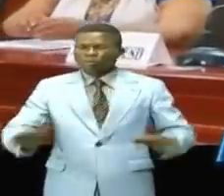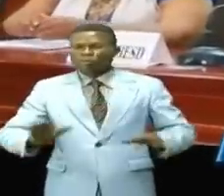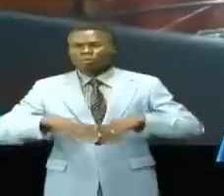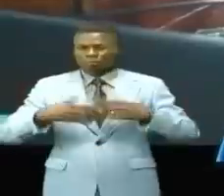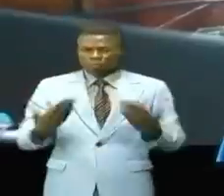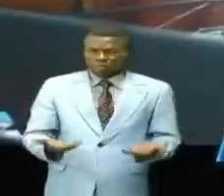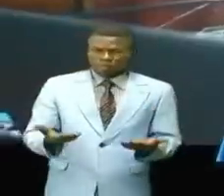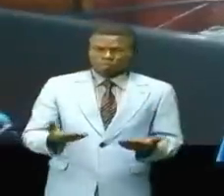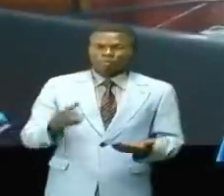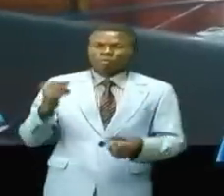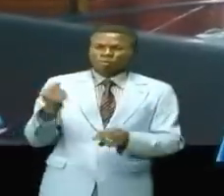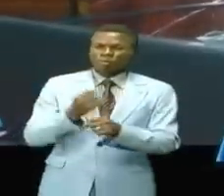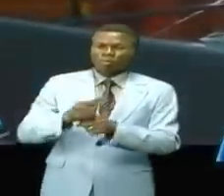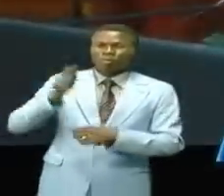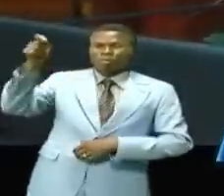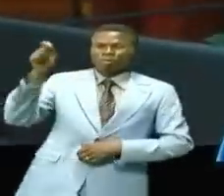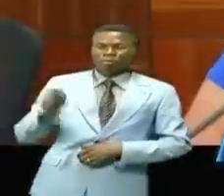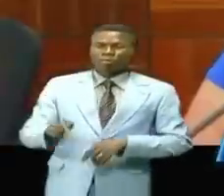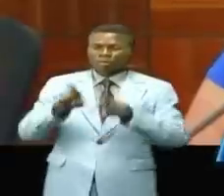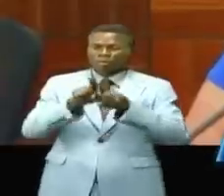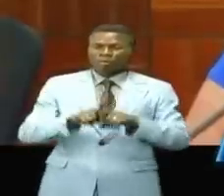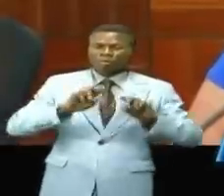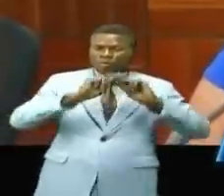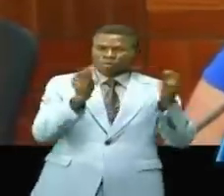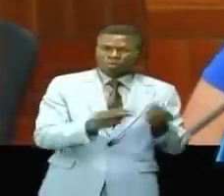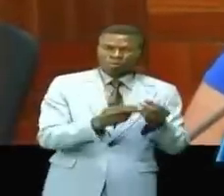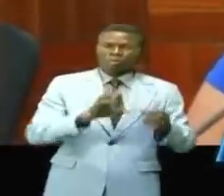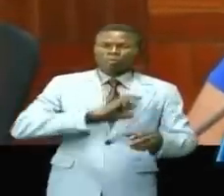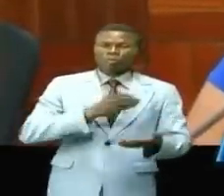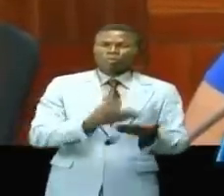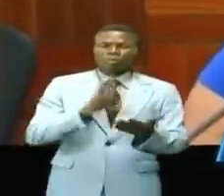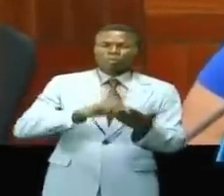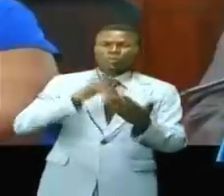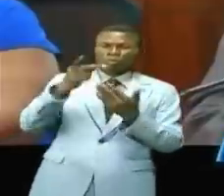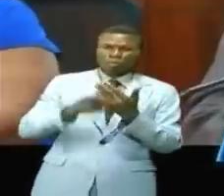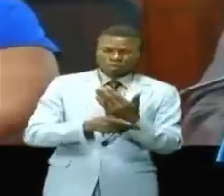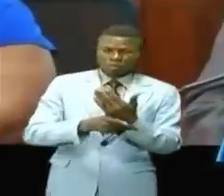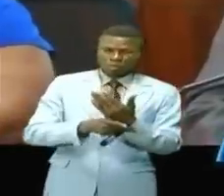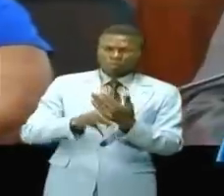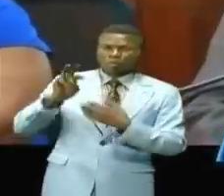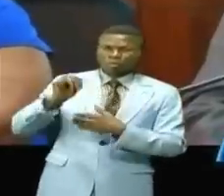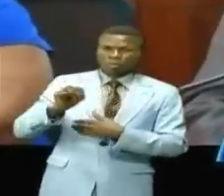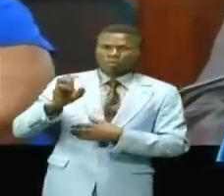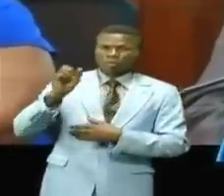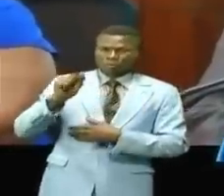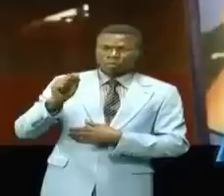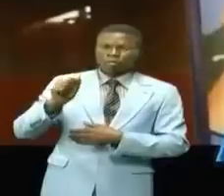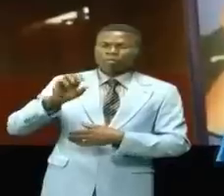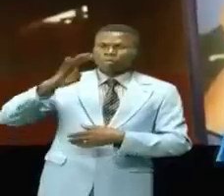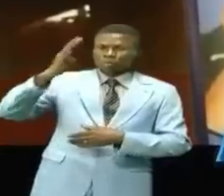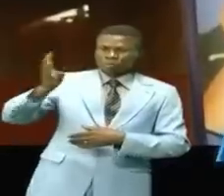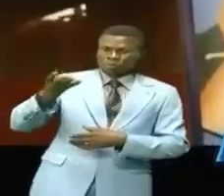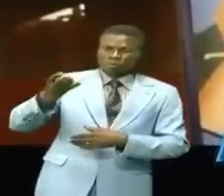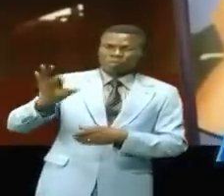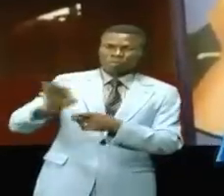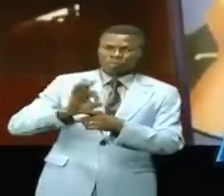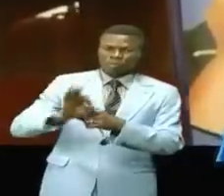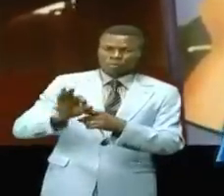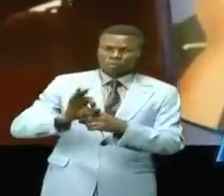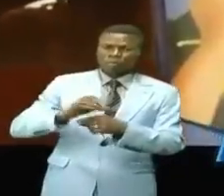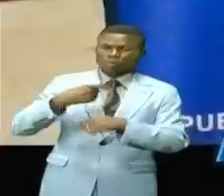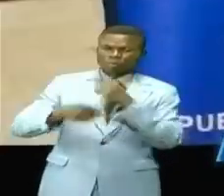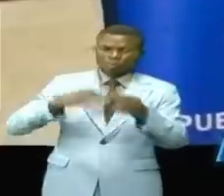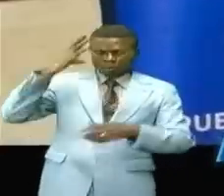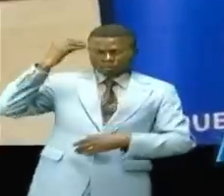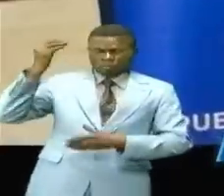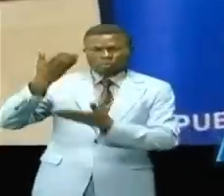de l'administration du personnel ou dans l'armée. Avec le programme de mentorat à sa 4e session, riche en partage